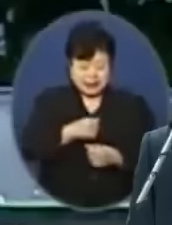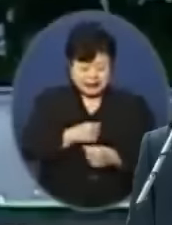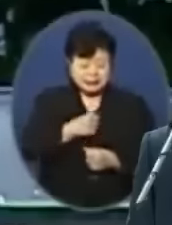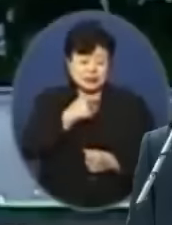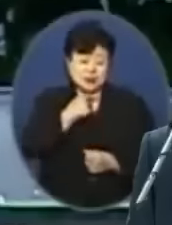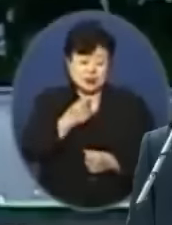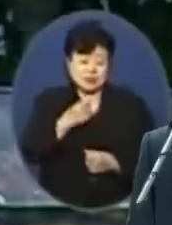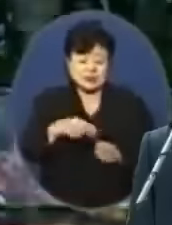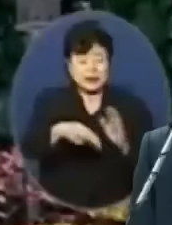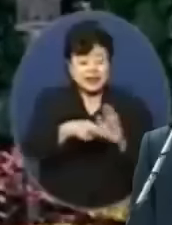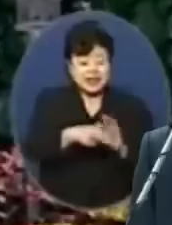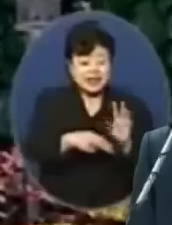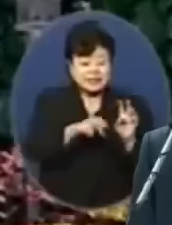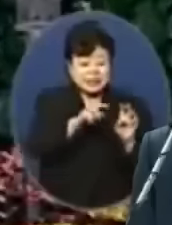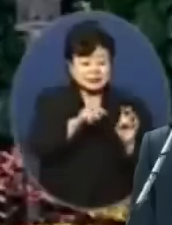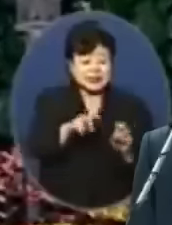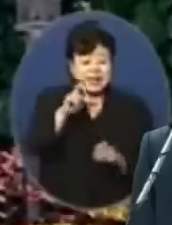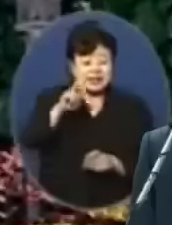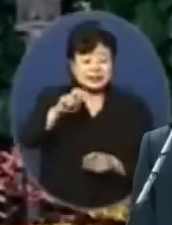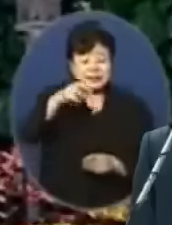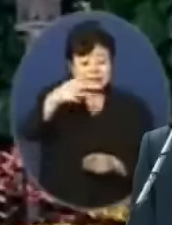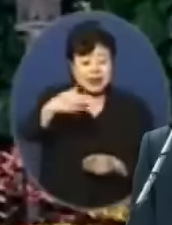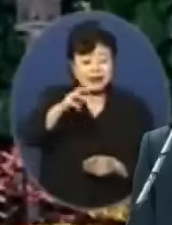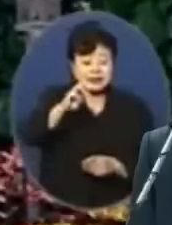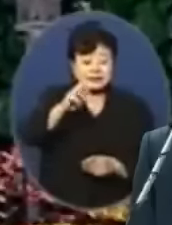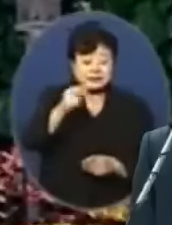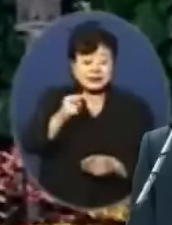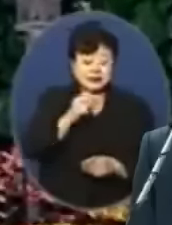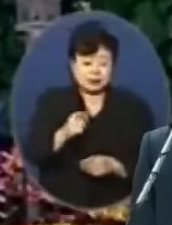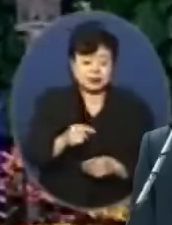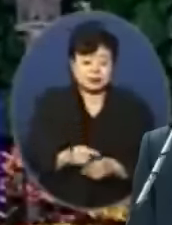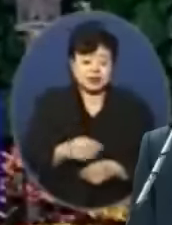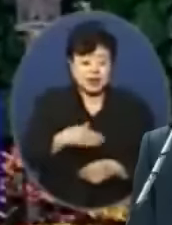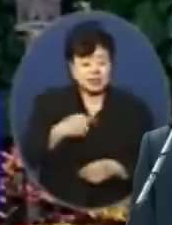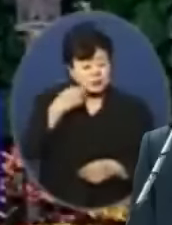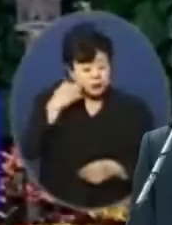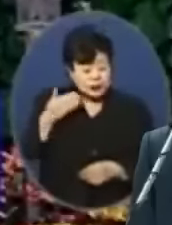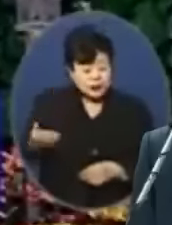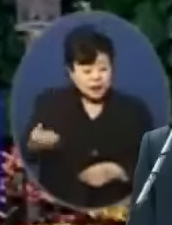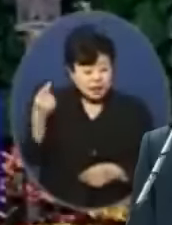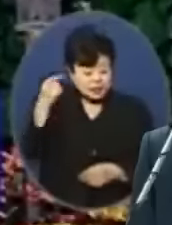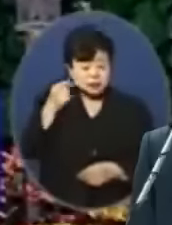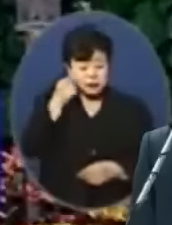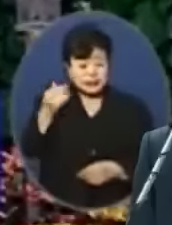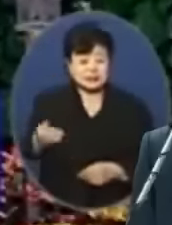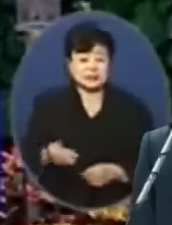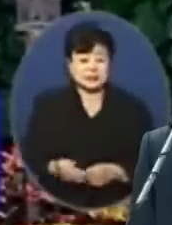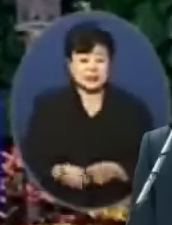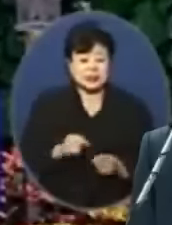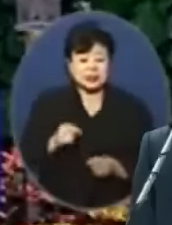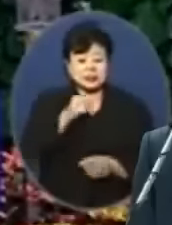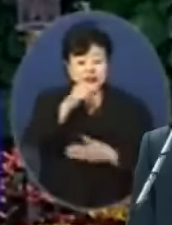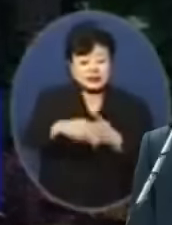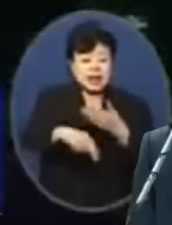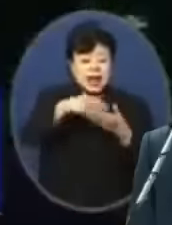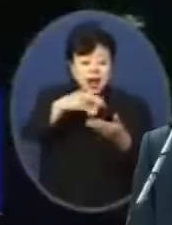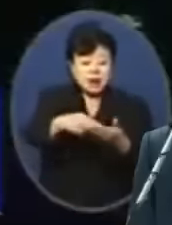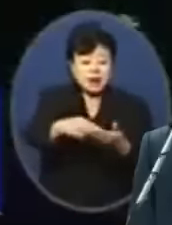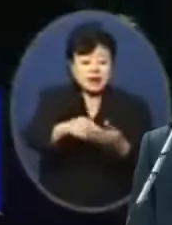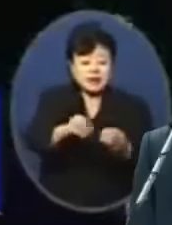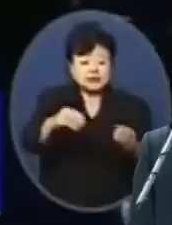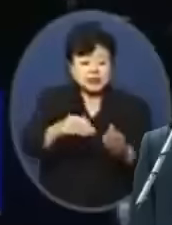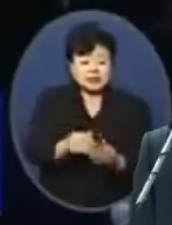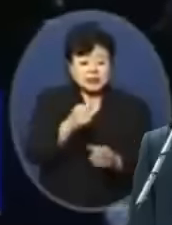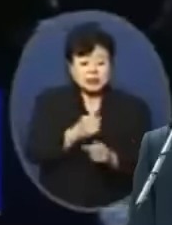것입니다. 이사야 40장 28절로 31절에 보면 너는 알지 못하였냐 듣지 못하였냐 영원하신 하나님